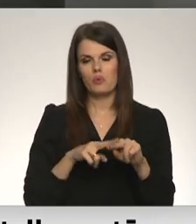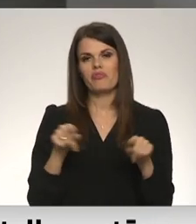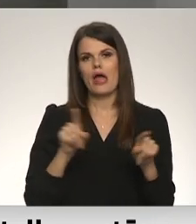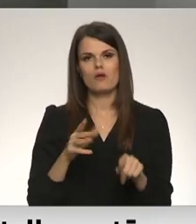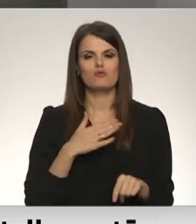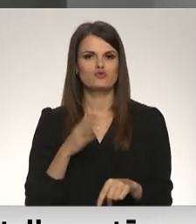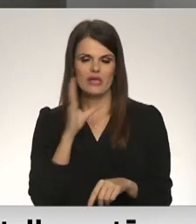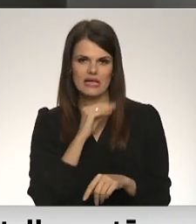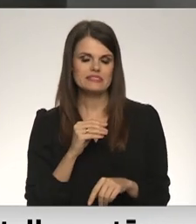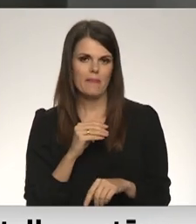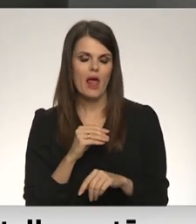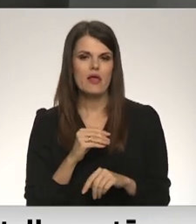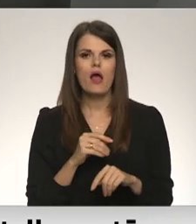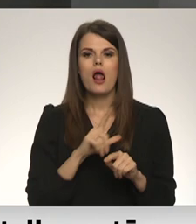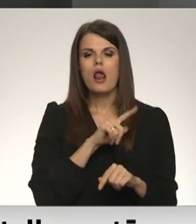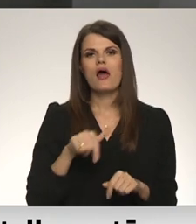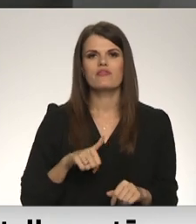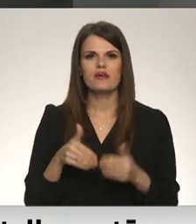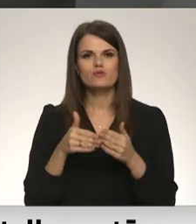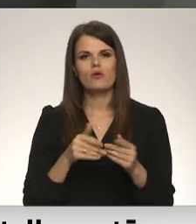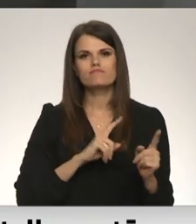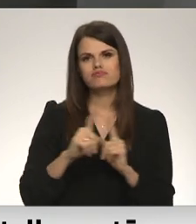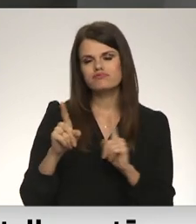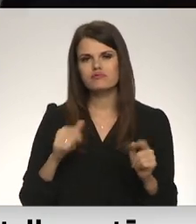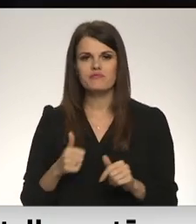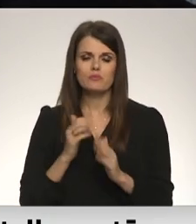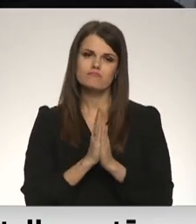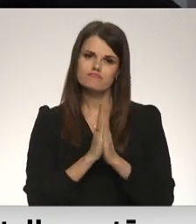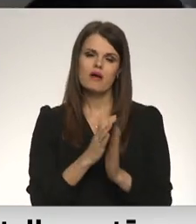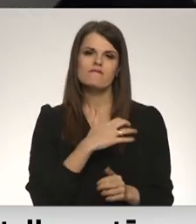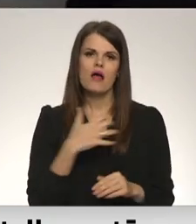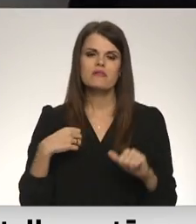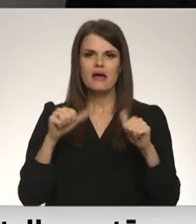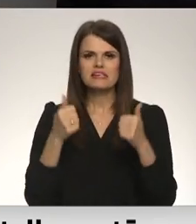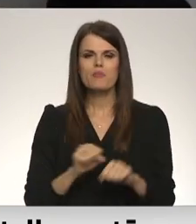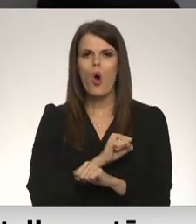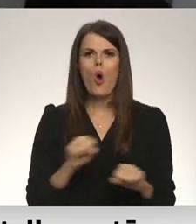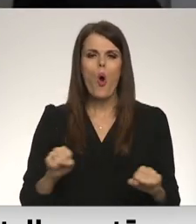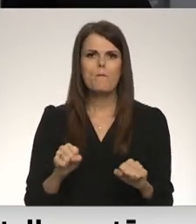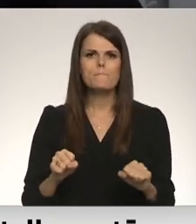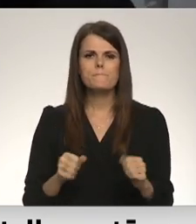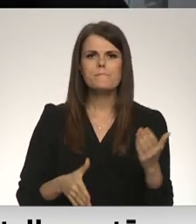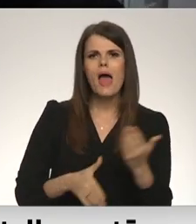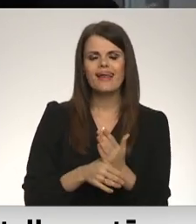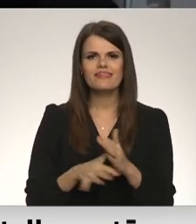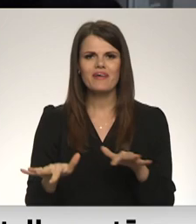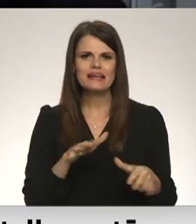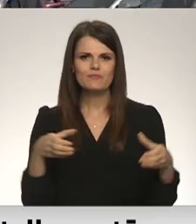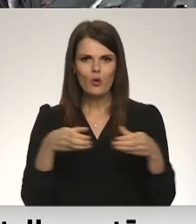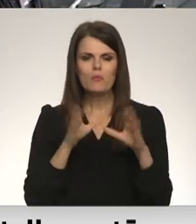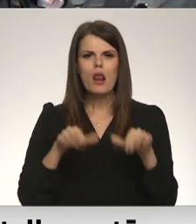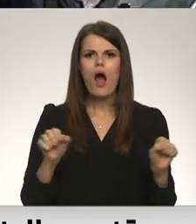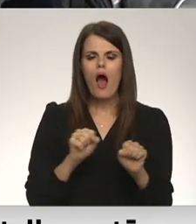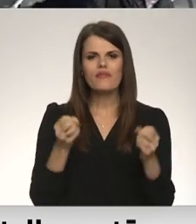iespējas. Latvijas stividoru kompāniju asociācija aicinājas valdību izveidot operatīvās rīcības grupu, lai pēc iespējas ātrāk būtu